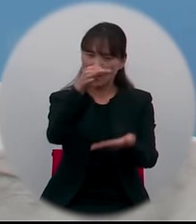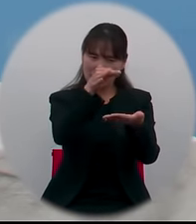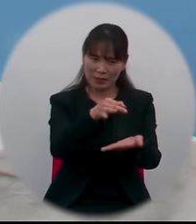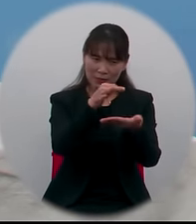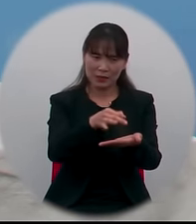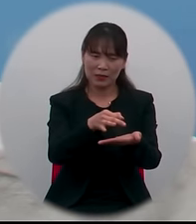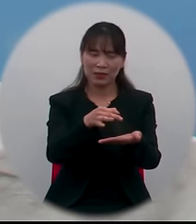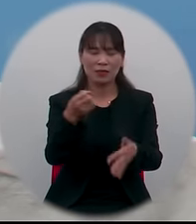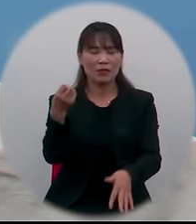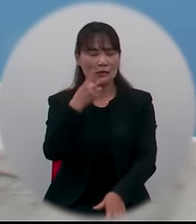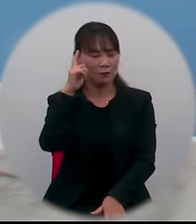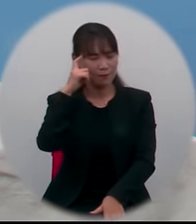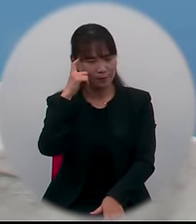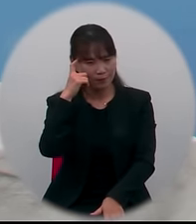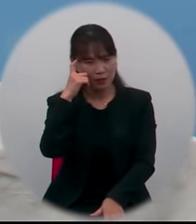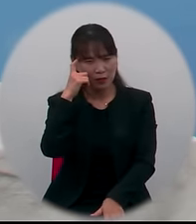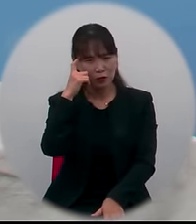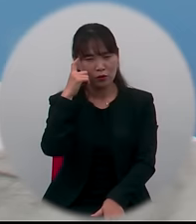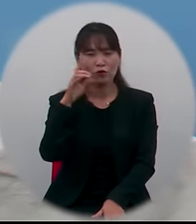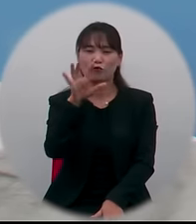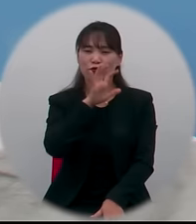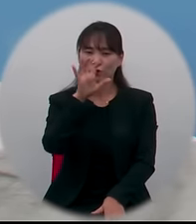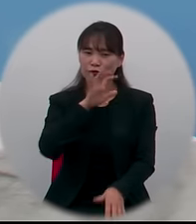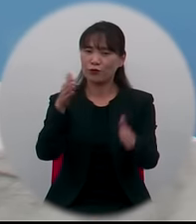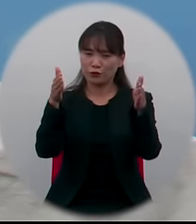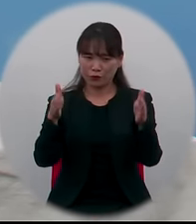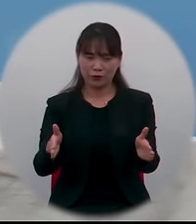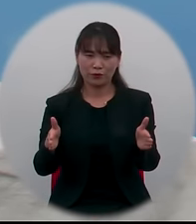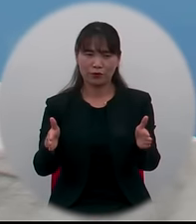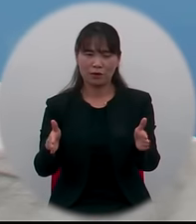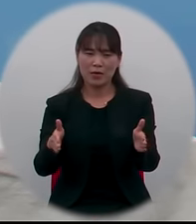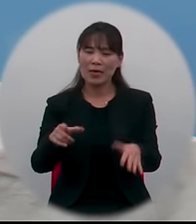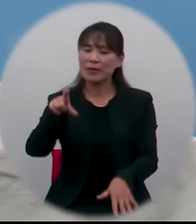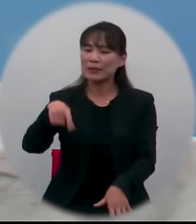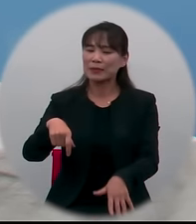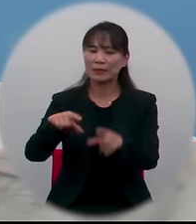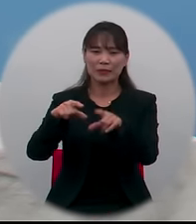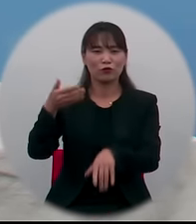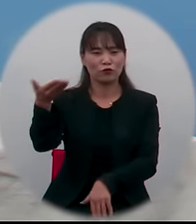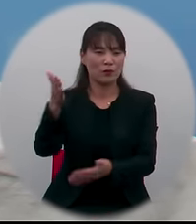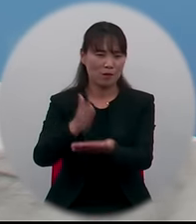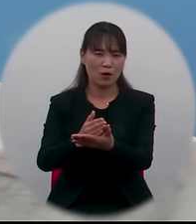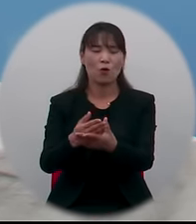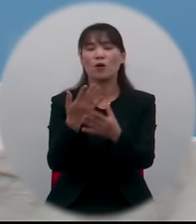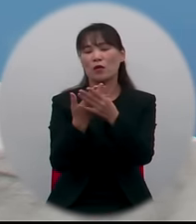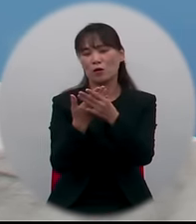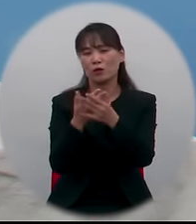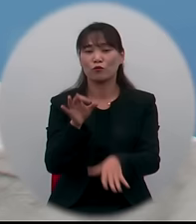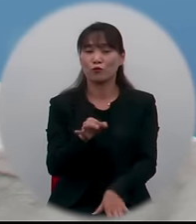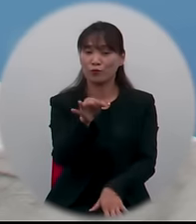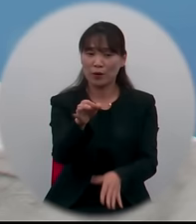자녀들이 그러한 돈의 가치를 다시 좀 인식할 수 있도록 어 훈련하는 기간 동안에 이제는